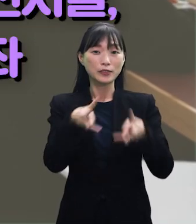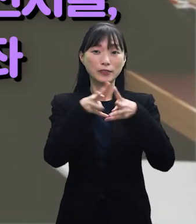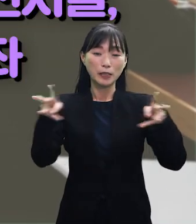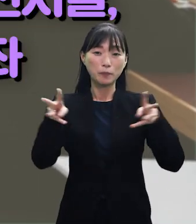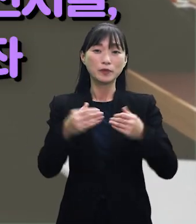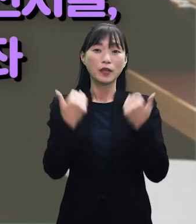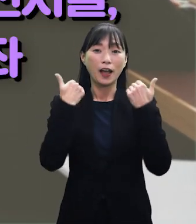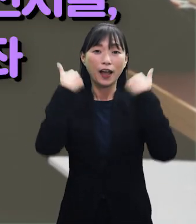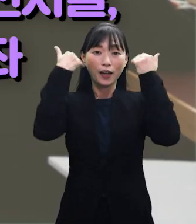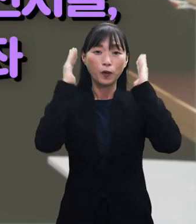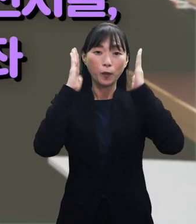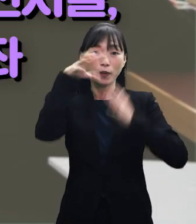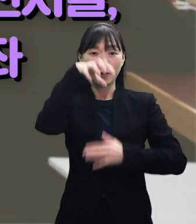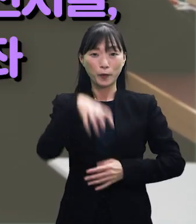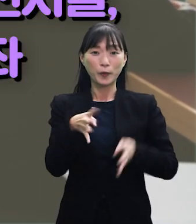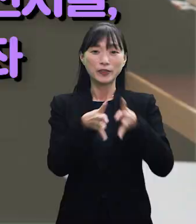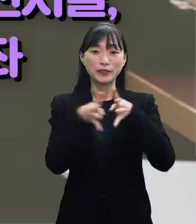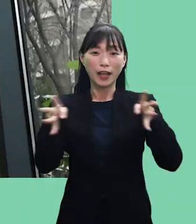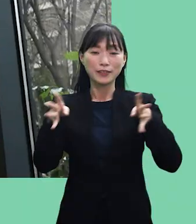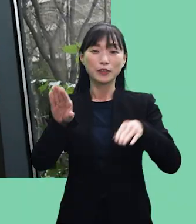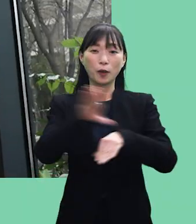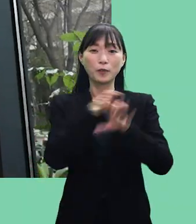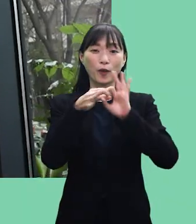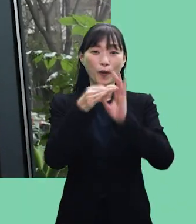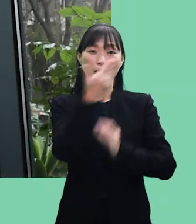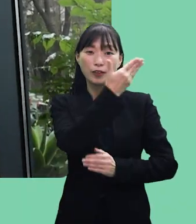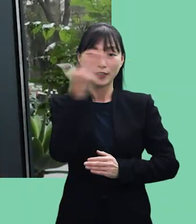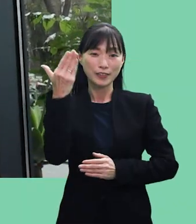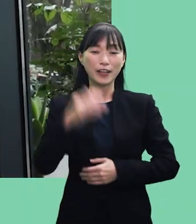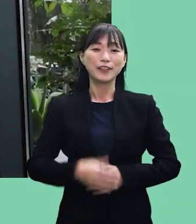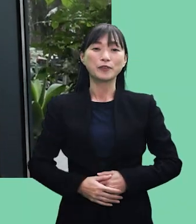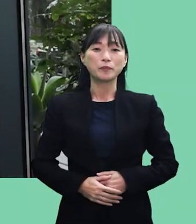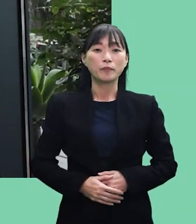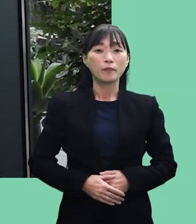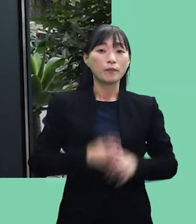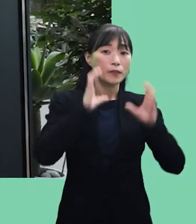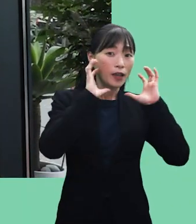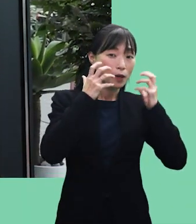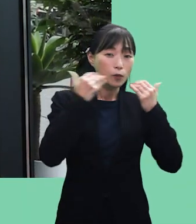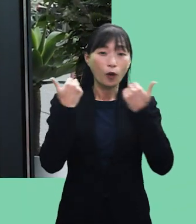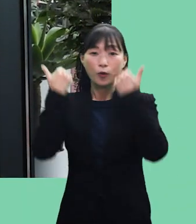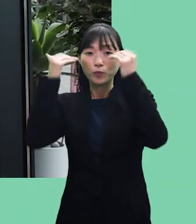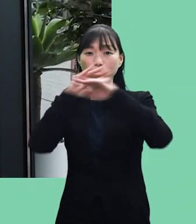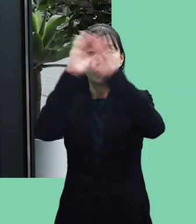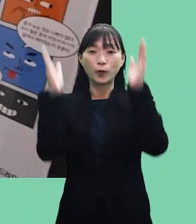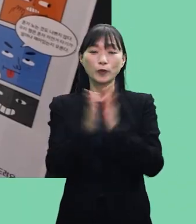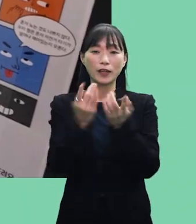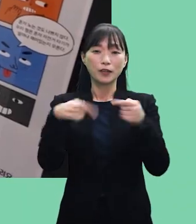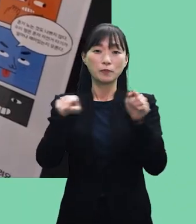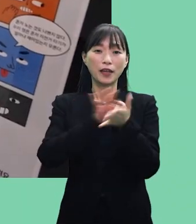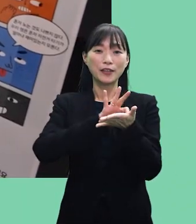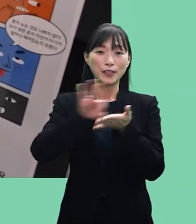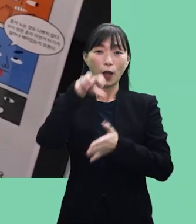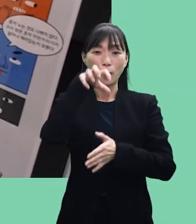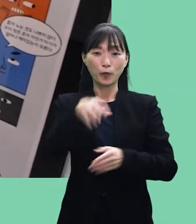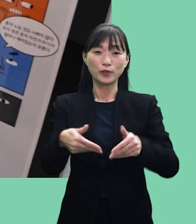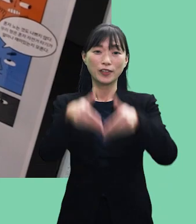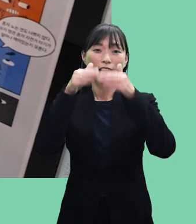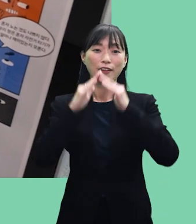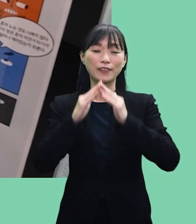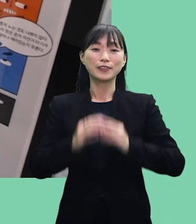열람실, 4층 미디어 전시실 등 이 어린이부터 어르신까지 모두가 함께 이용할 수 있는